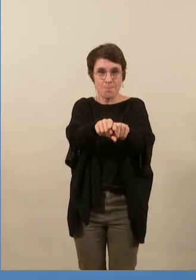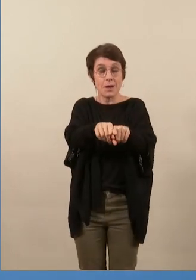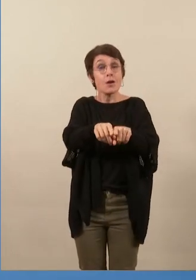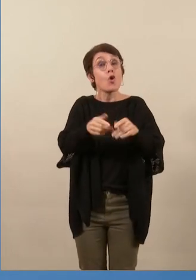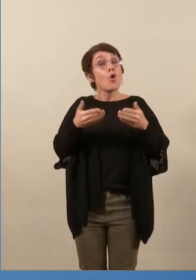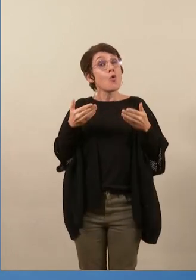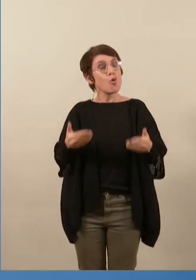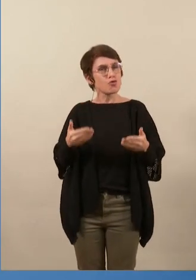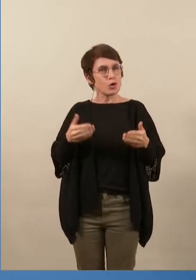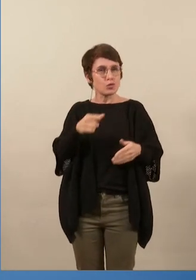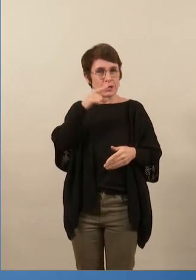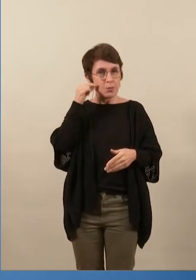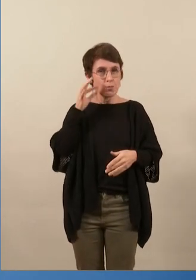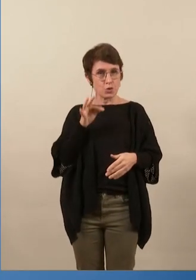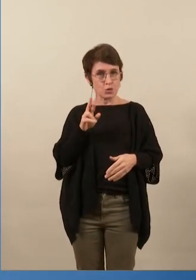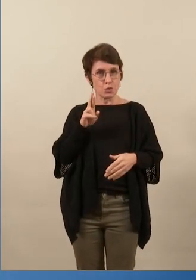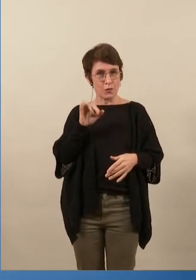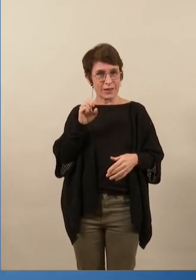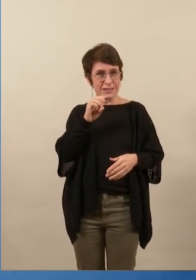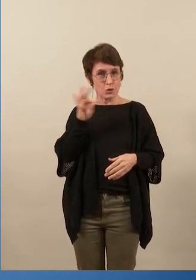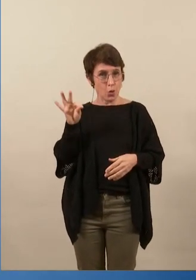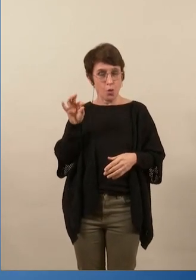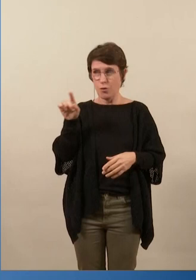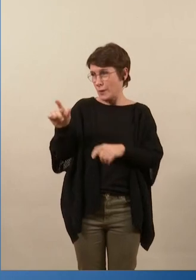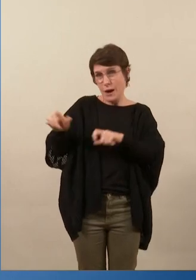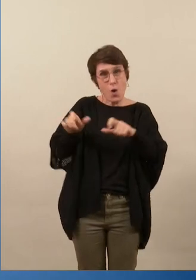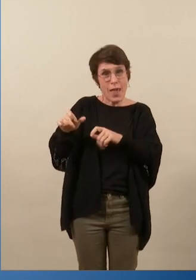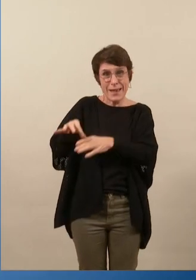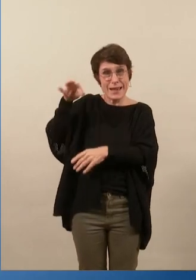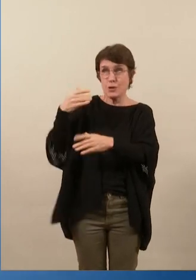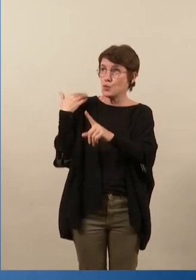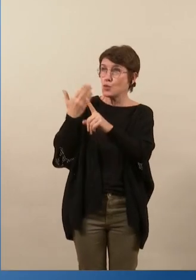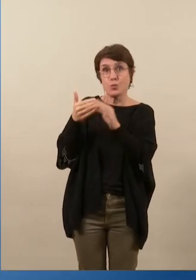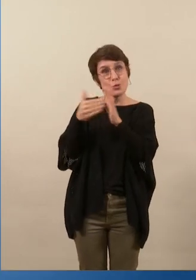homme qui est là depuis 1995 élu c'est un collègue à moi